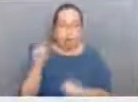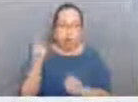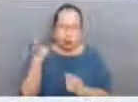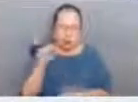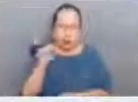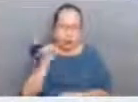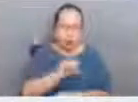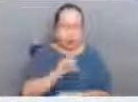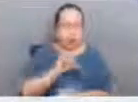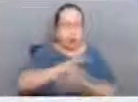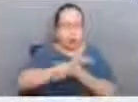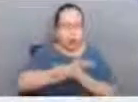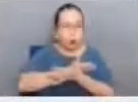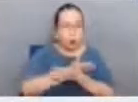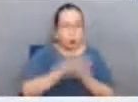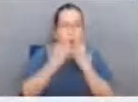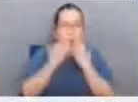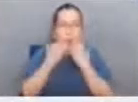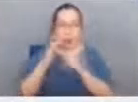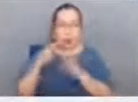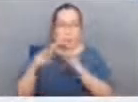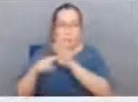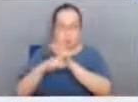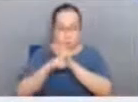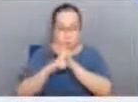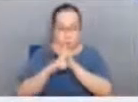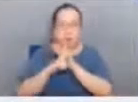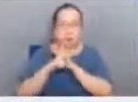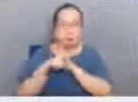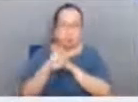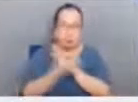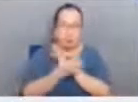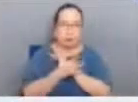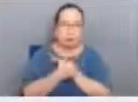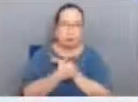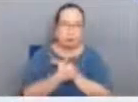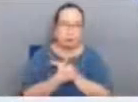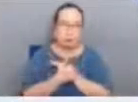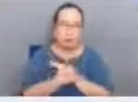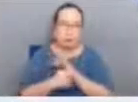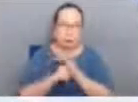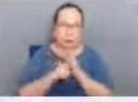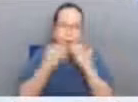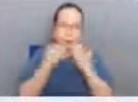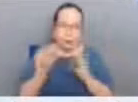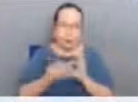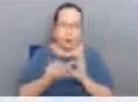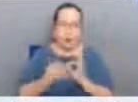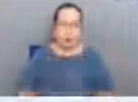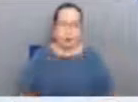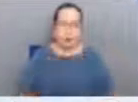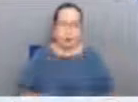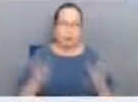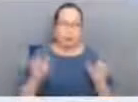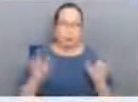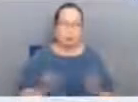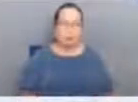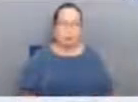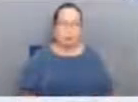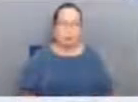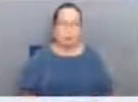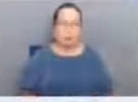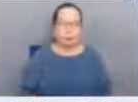ng pabigat na itong regalo ko sa'yo. Gusto po. Pagdating ng Pasko, eh. Talaga. Basta maganda yan, ha? Basta maganda